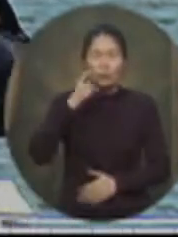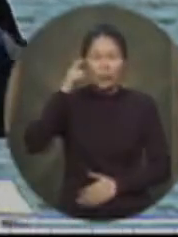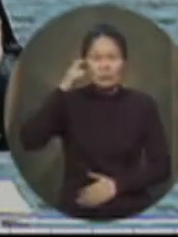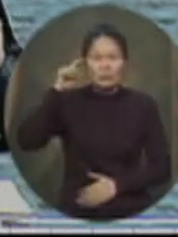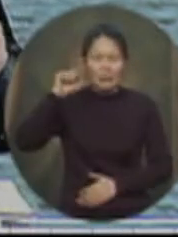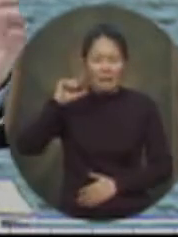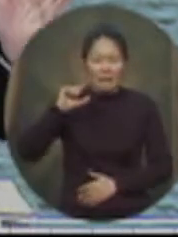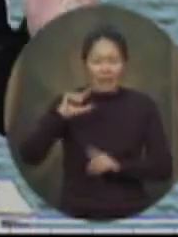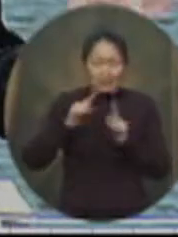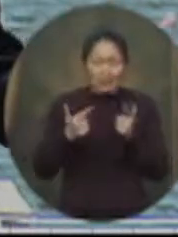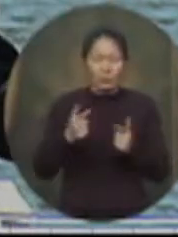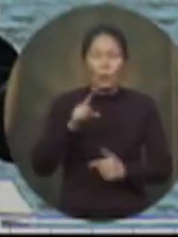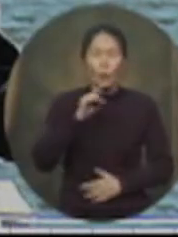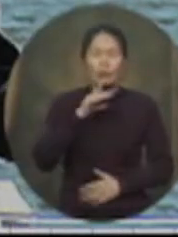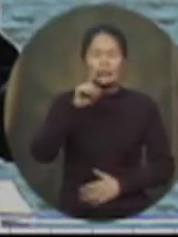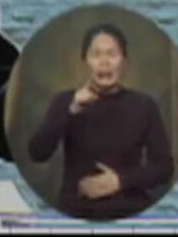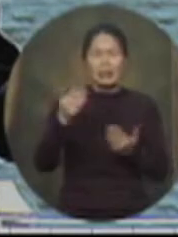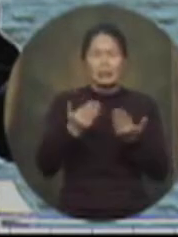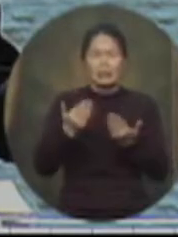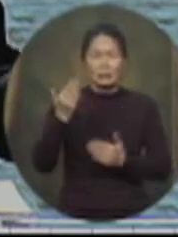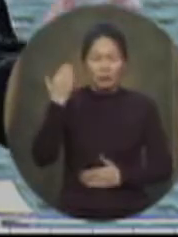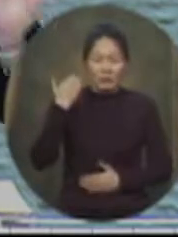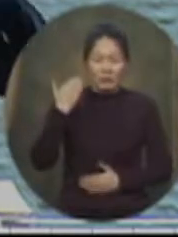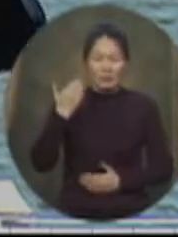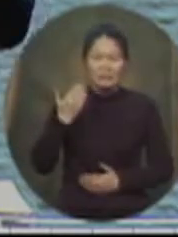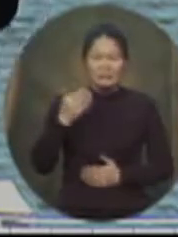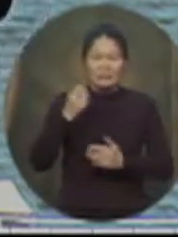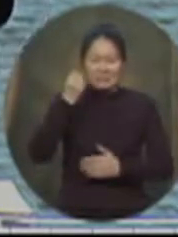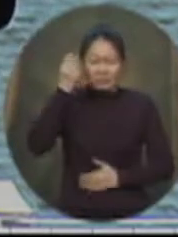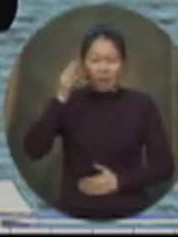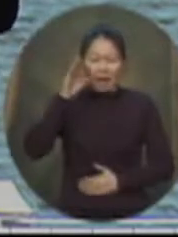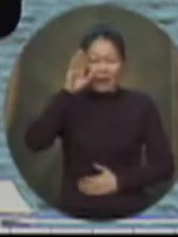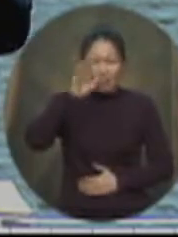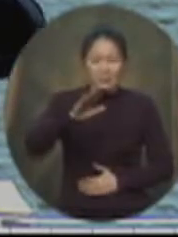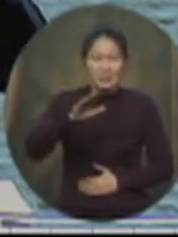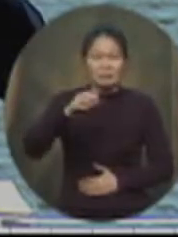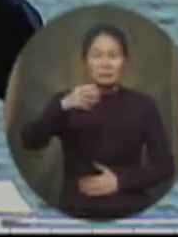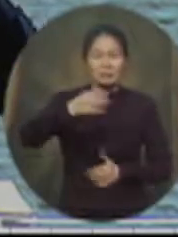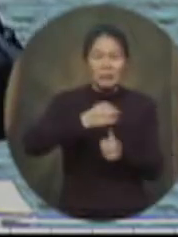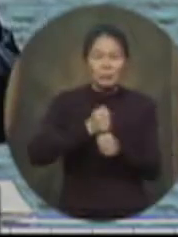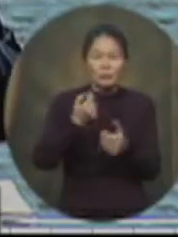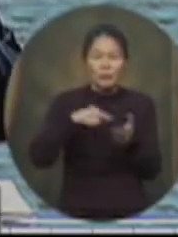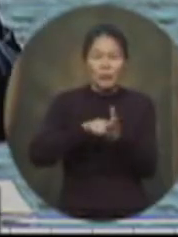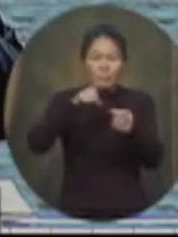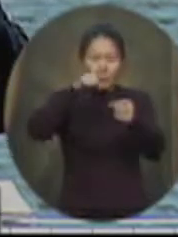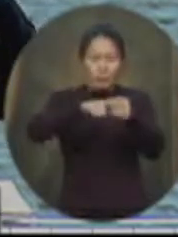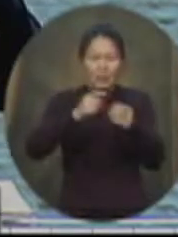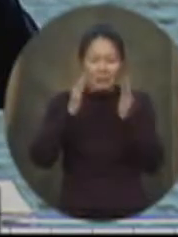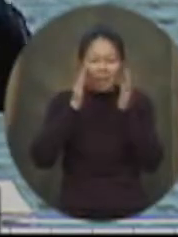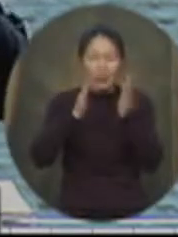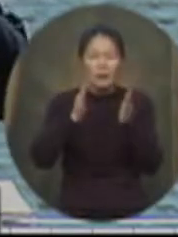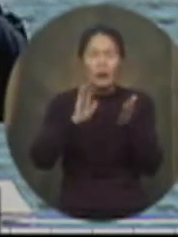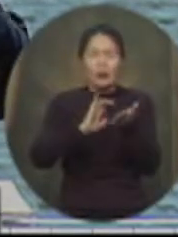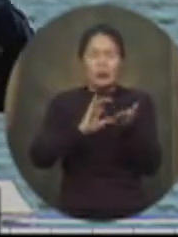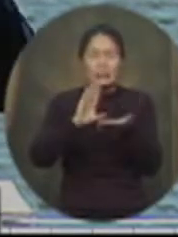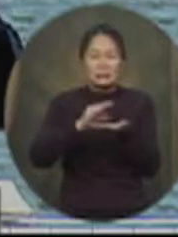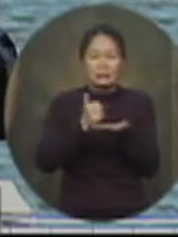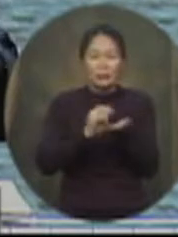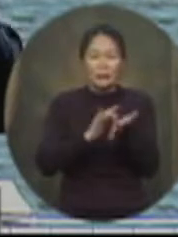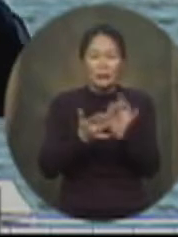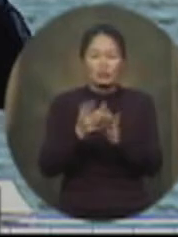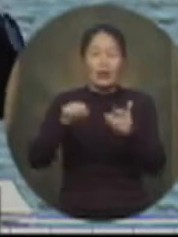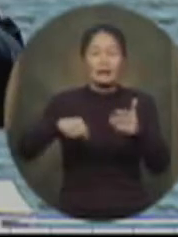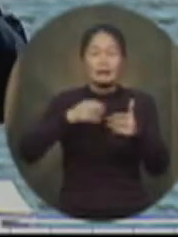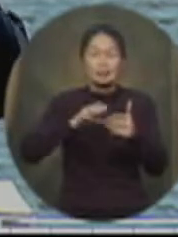한 일 즉 뒤에 있는 것은 잊어버리고 앞에 있는 것을 잡으려고 푯대를 향하여 그리스도 예수 안에서 하나님이